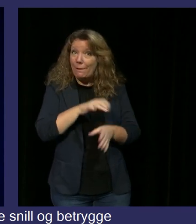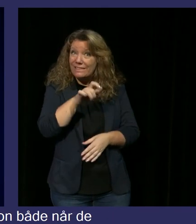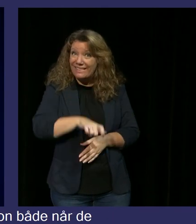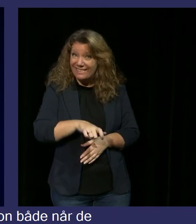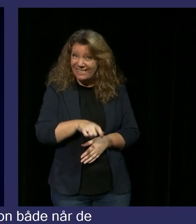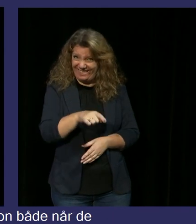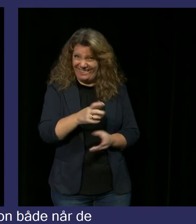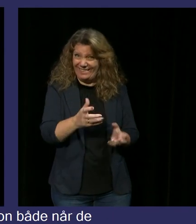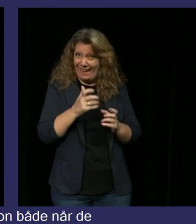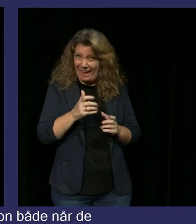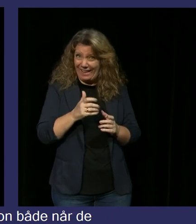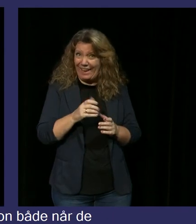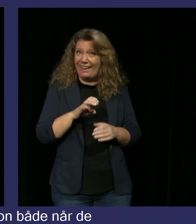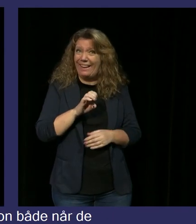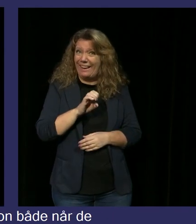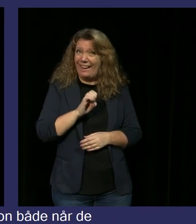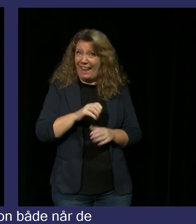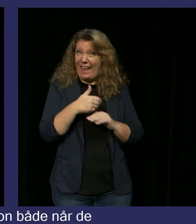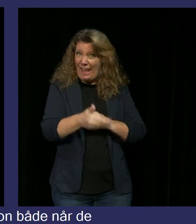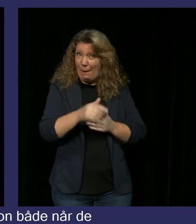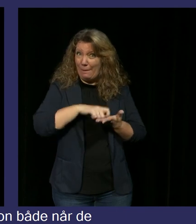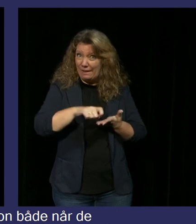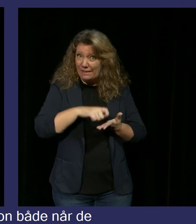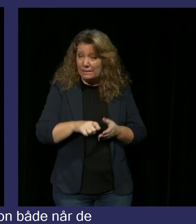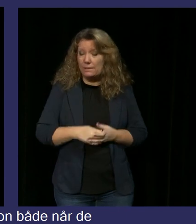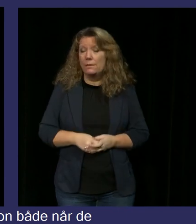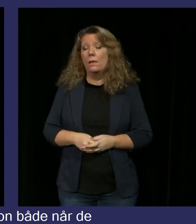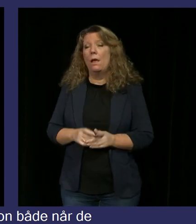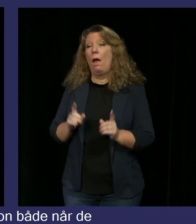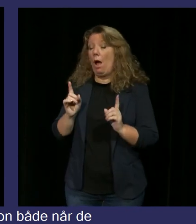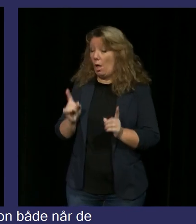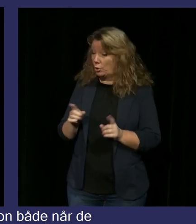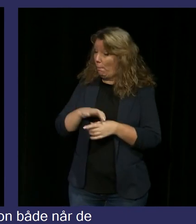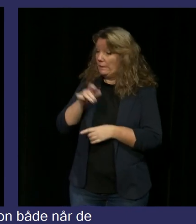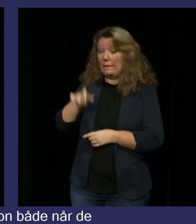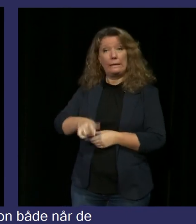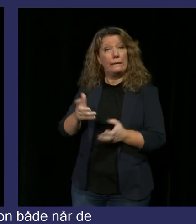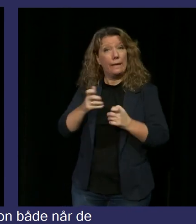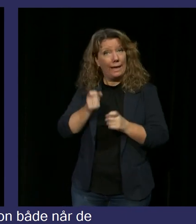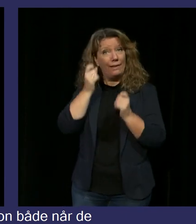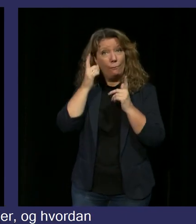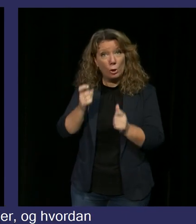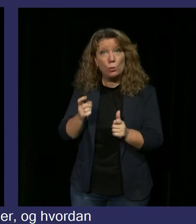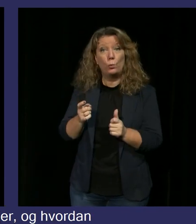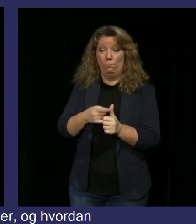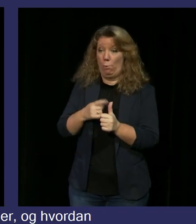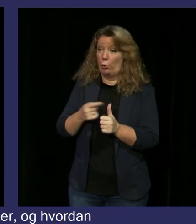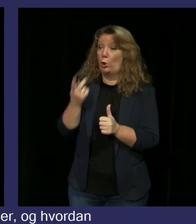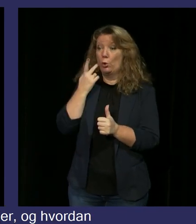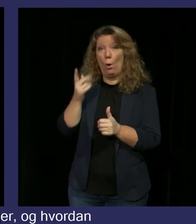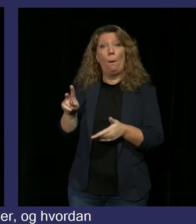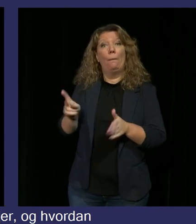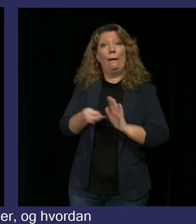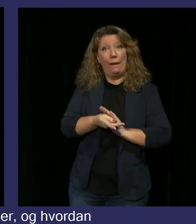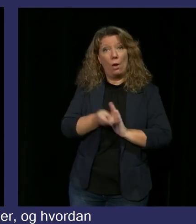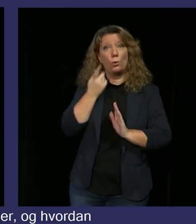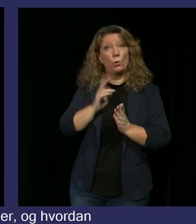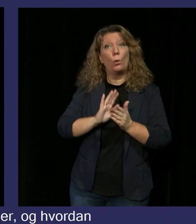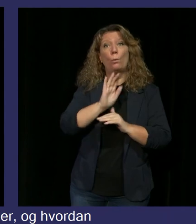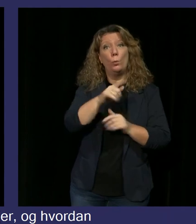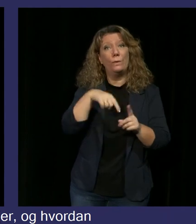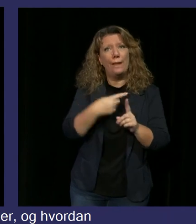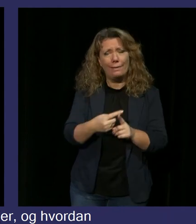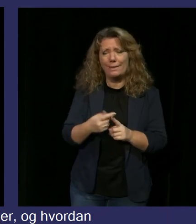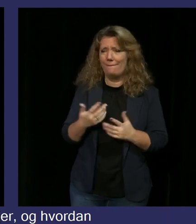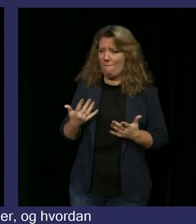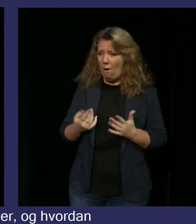tatt? Altså, pasienten trenger hvertfall informasjon, både når de kommer inn, og når de på sykehus, og når de kommer ut igjen, om hva som skjer, hvorfor det skjer, og hvordan